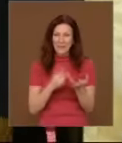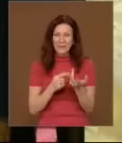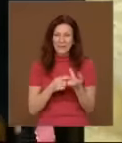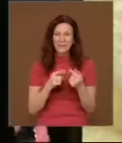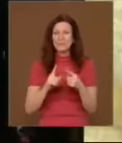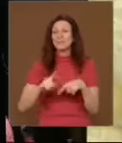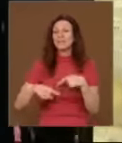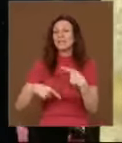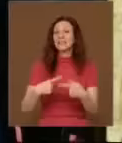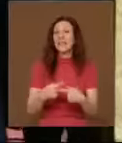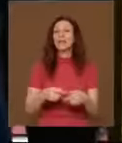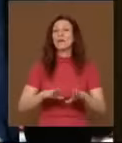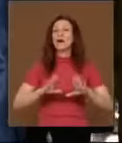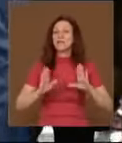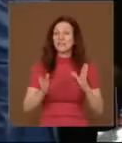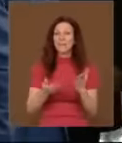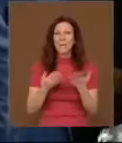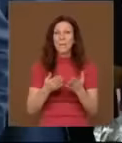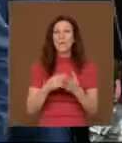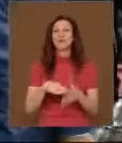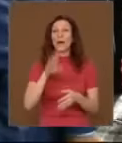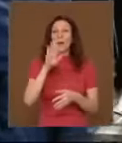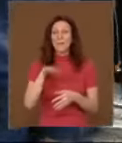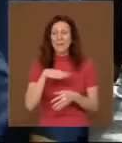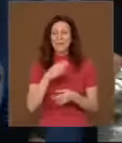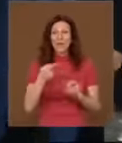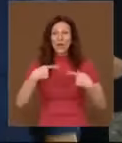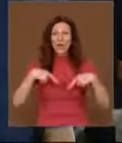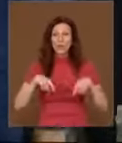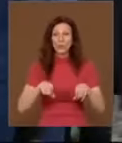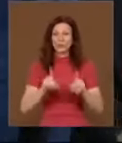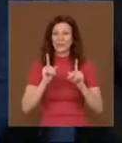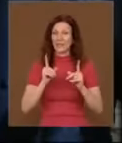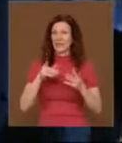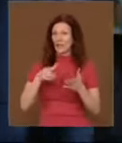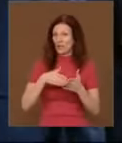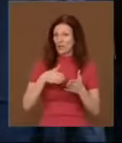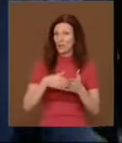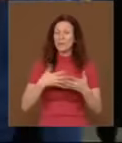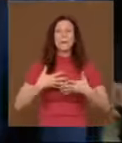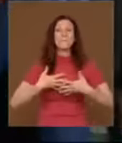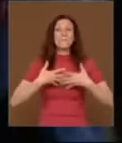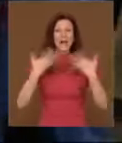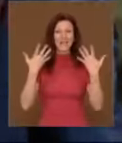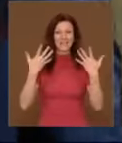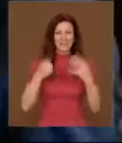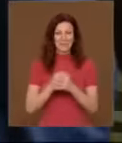И след това започва пасхалната утринна служба, която има възкресен празничен